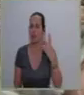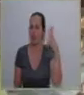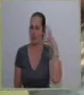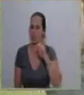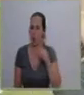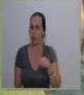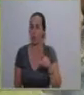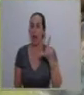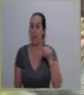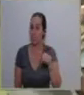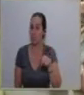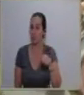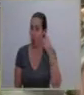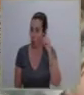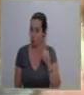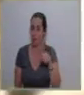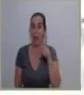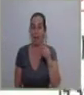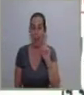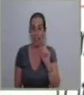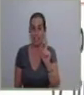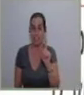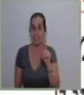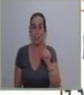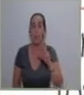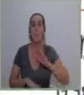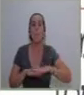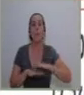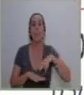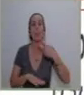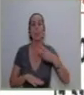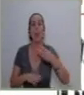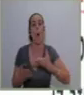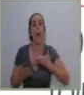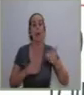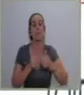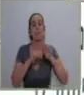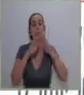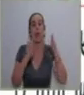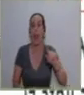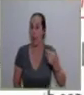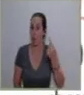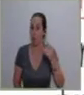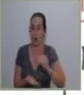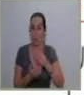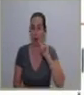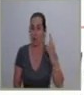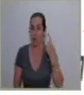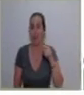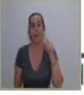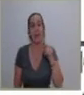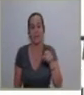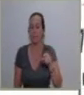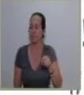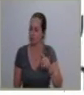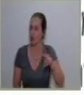האלה. תבליצ'י שלנו, אתם לא יודעים, אבל היא מומחית בלהיות אושפיזין בסוכות, למרות שהיא עוד לא בת שנה, היא